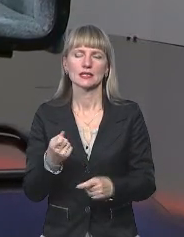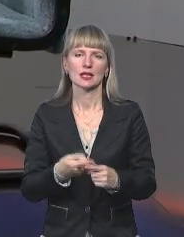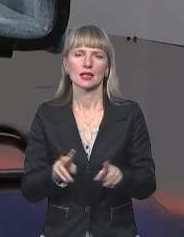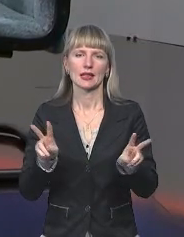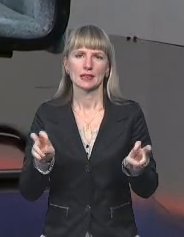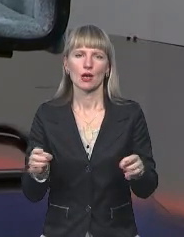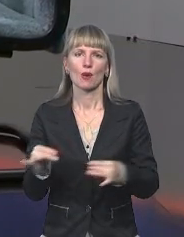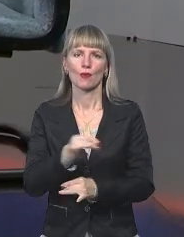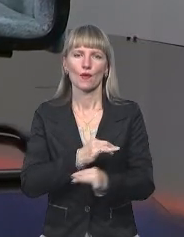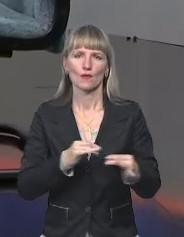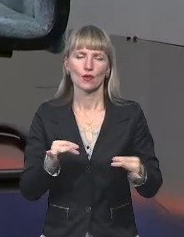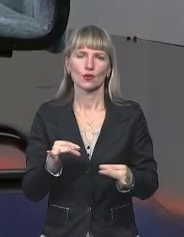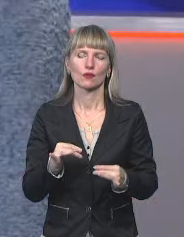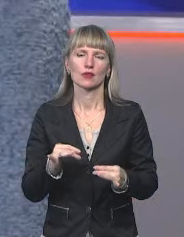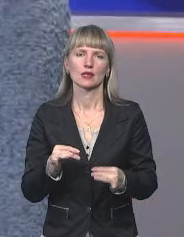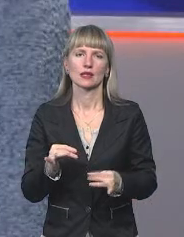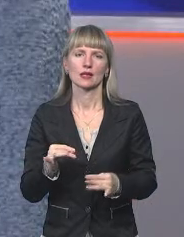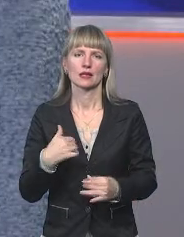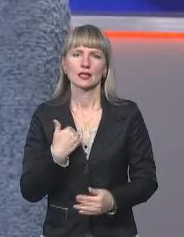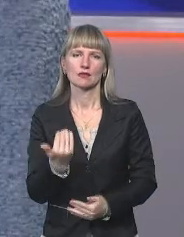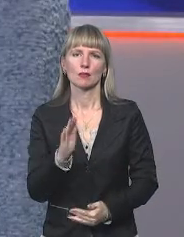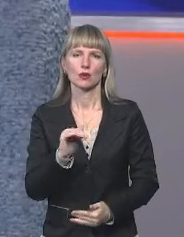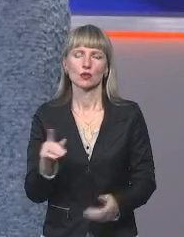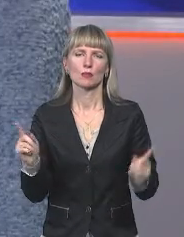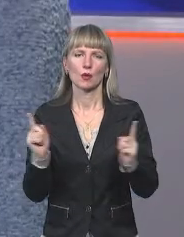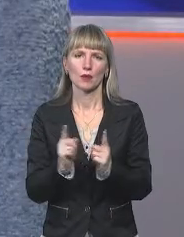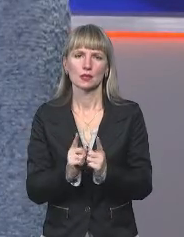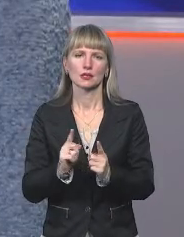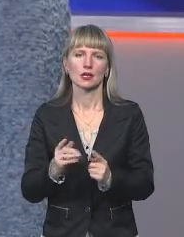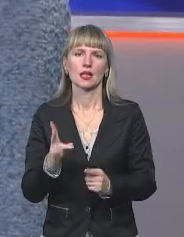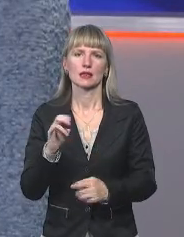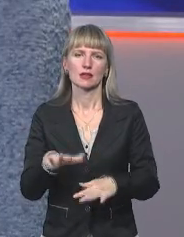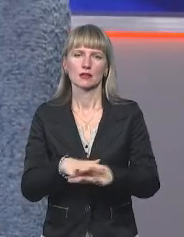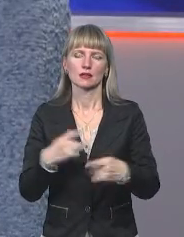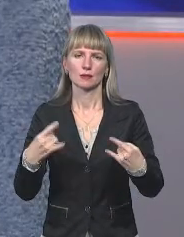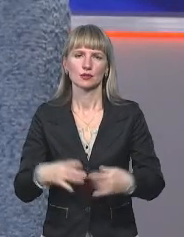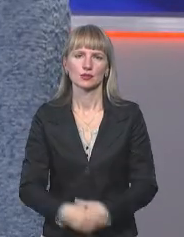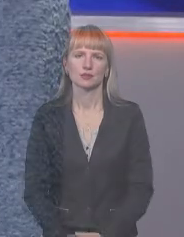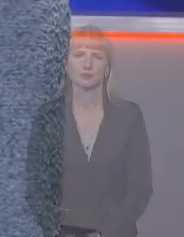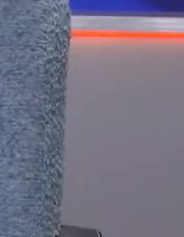слідкувати, ще обговорювати, збиратися. Я ж з вами прощаюся, побачимося на Суспільному.